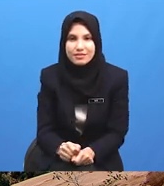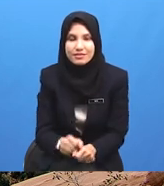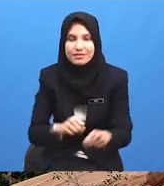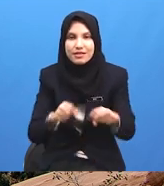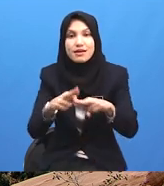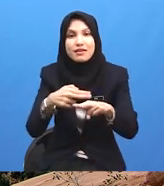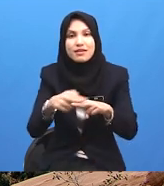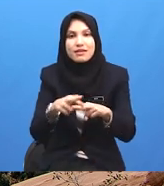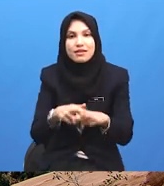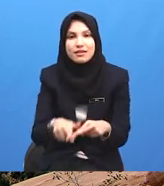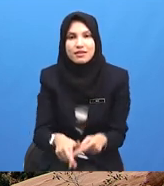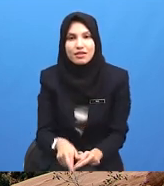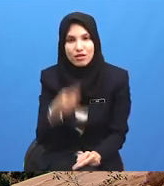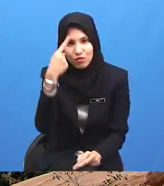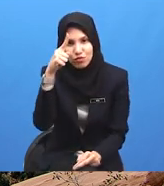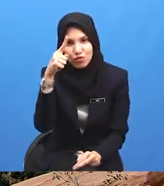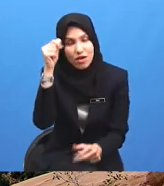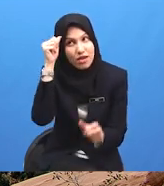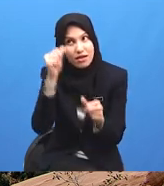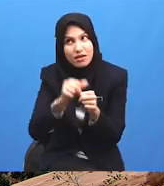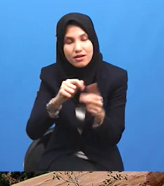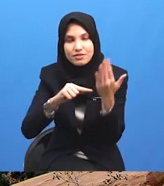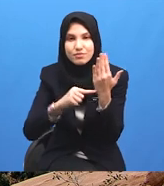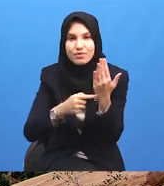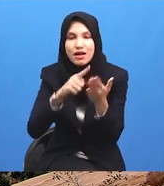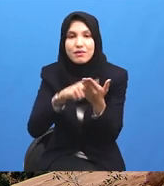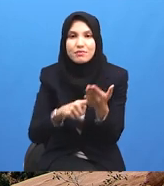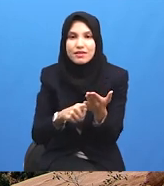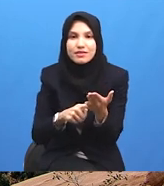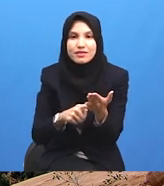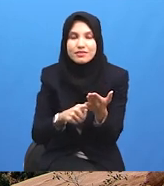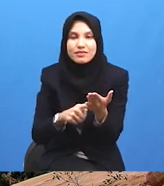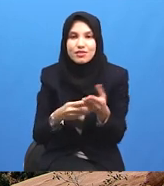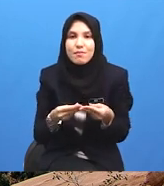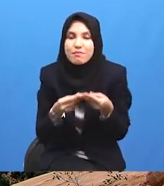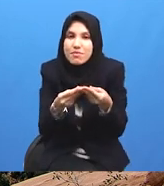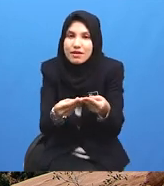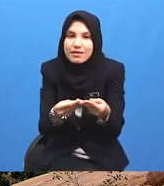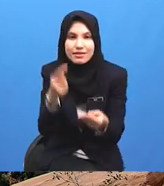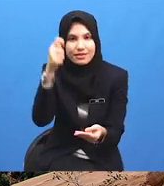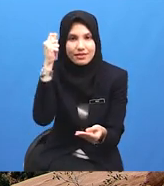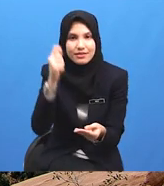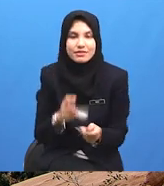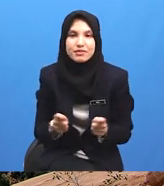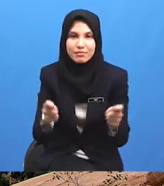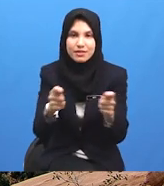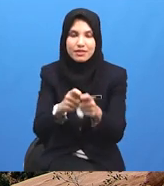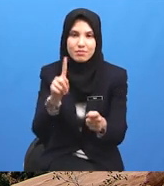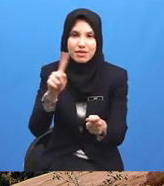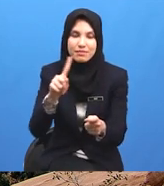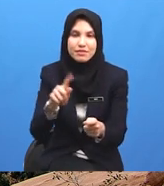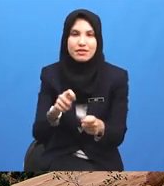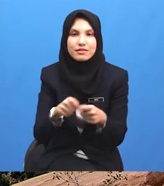untuk ingat semula apa yang cikgu kongsikan tadi. Seperti mana yang telah